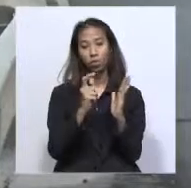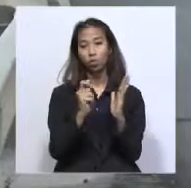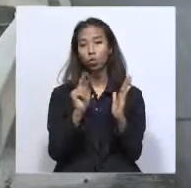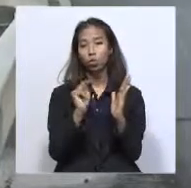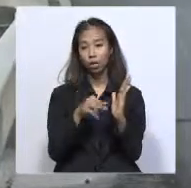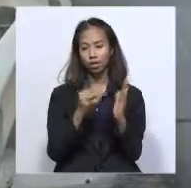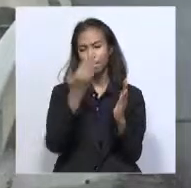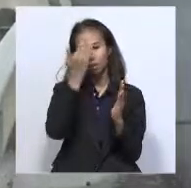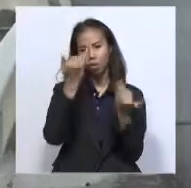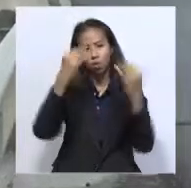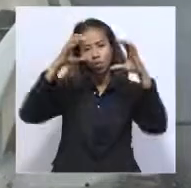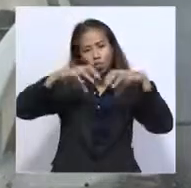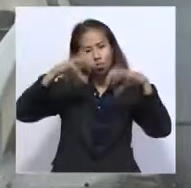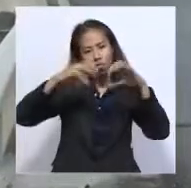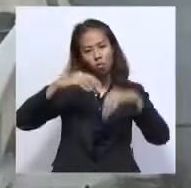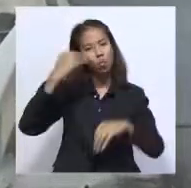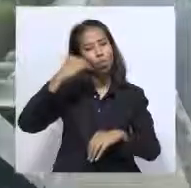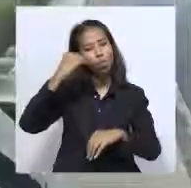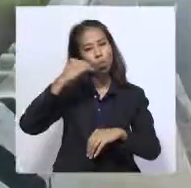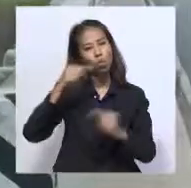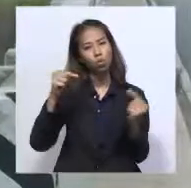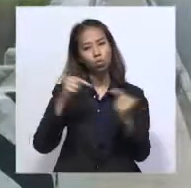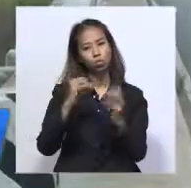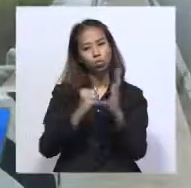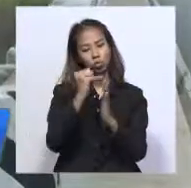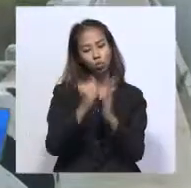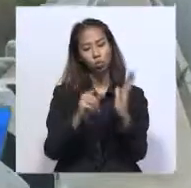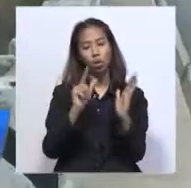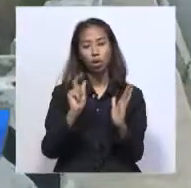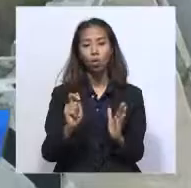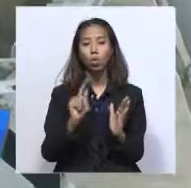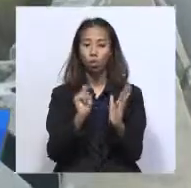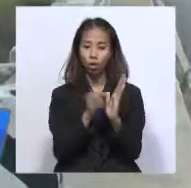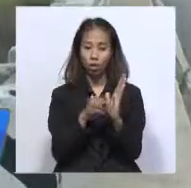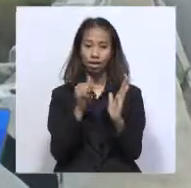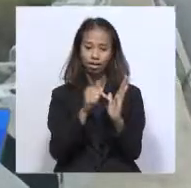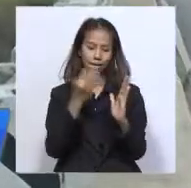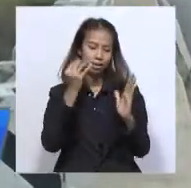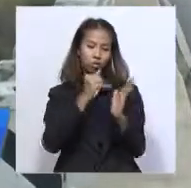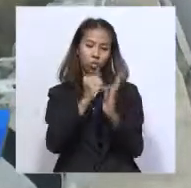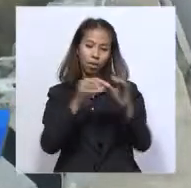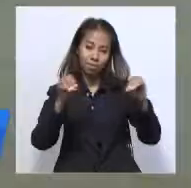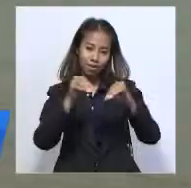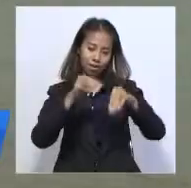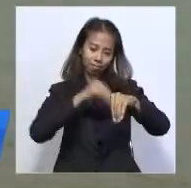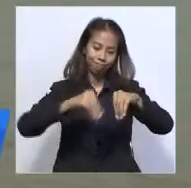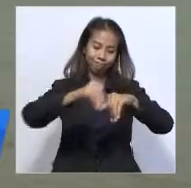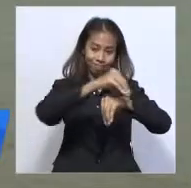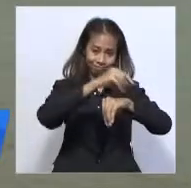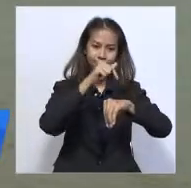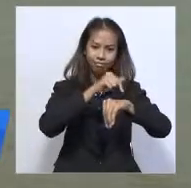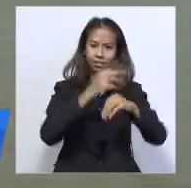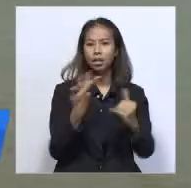ยธานีนะครับฝนที่ตกหนักหลายวันติดต่อกันทั้งในพื้นที่จังหวัดอุทัยธานีแล้วก็พื้นที่ใกล้เคียงนะครับส่งผลให้ปริม